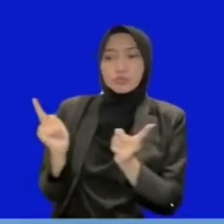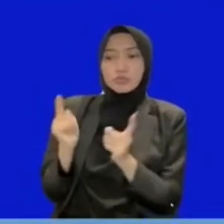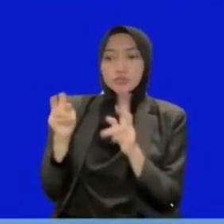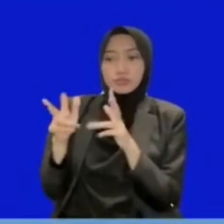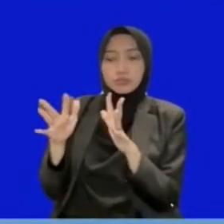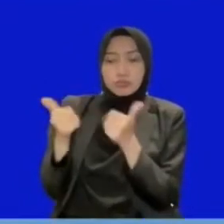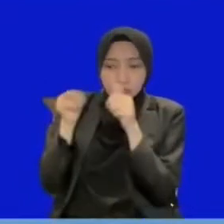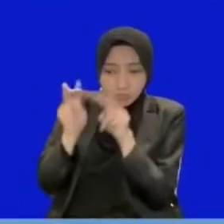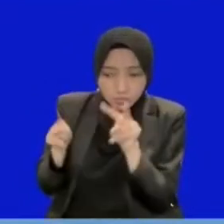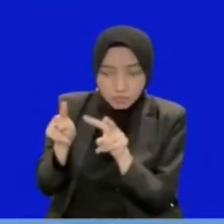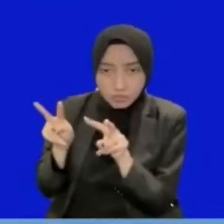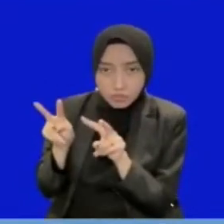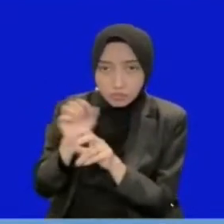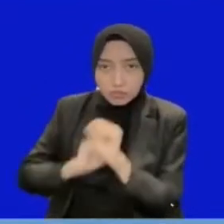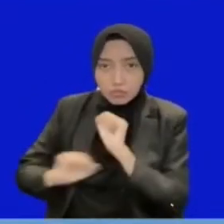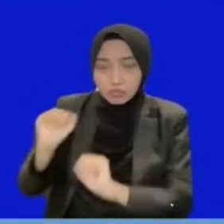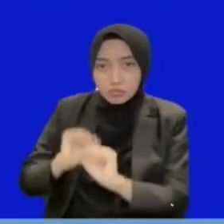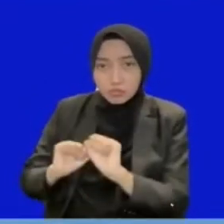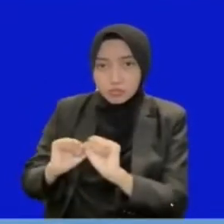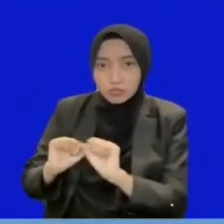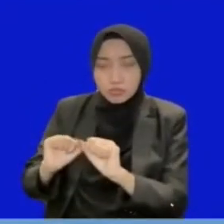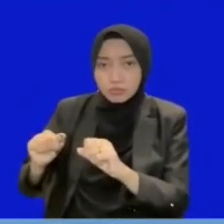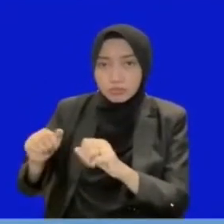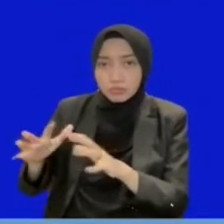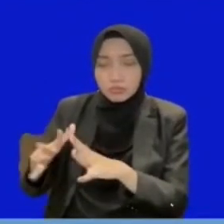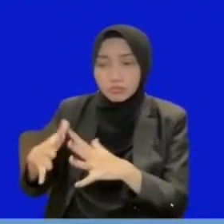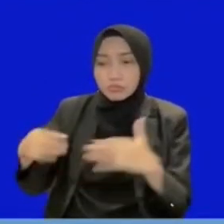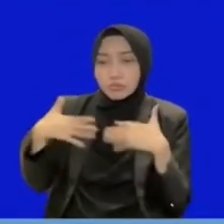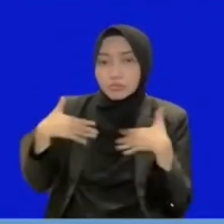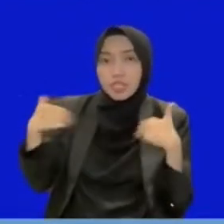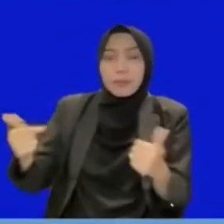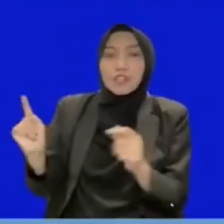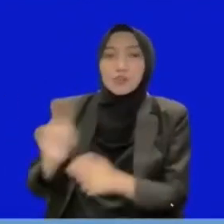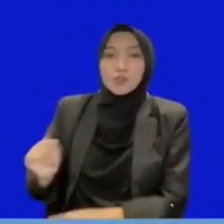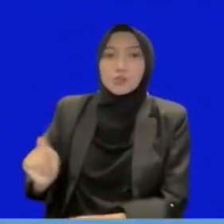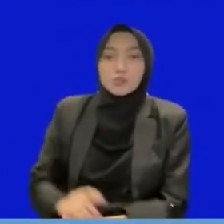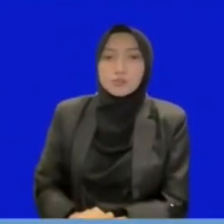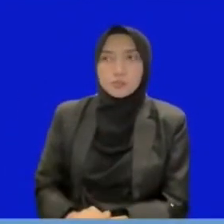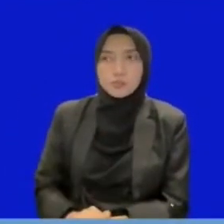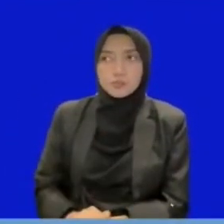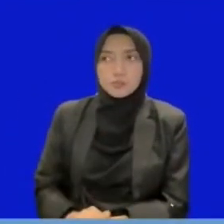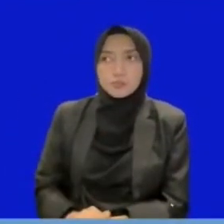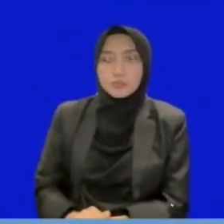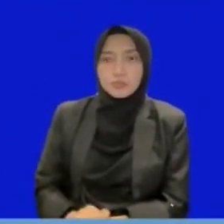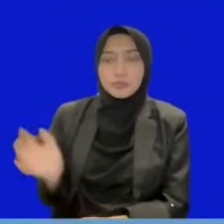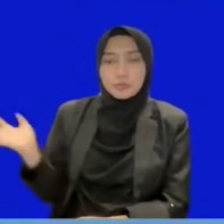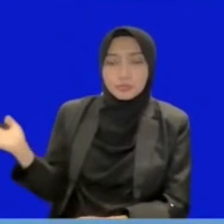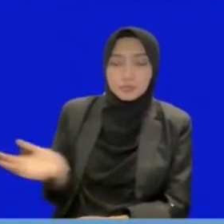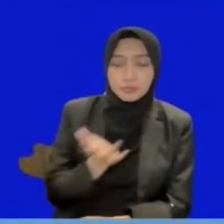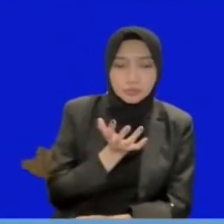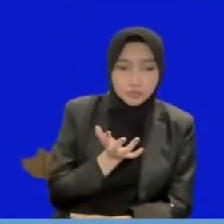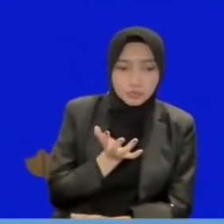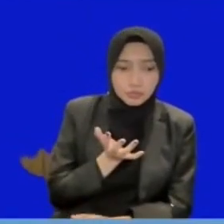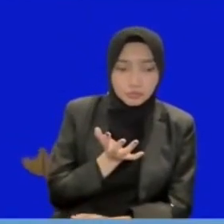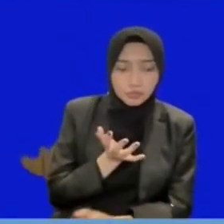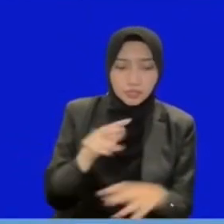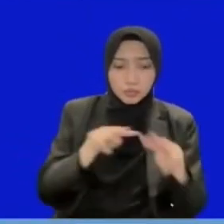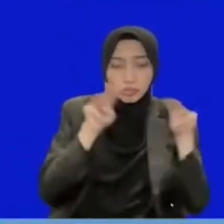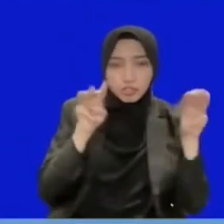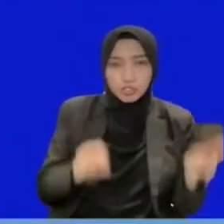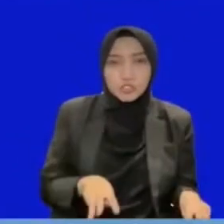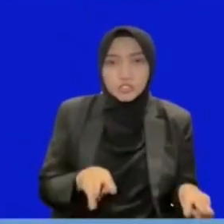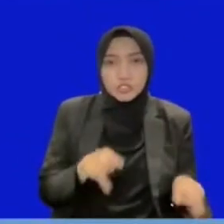kita akan melakukan ekskavasi penyelamatan seperti itu. Kemudian kita bawa ke museum,